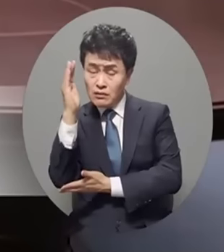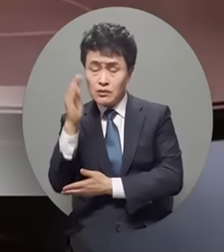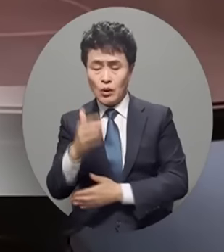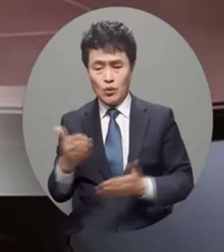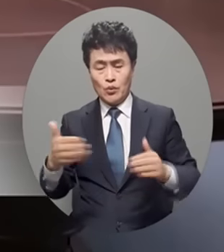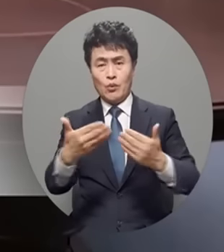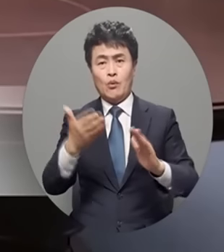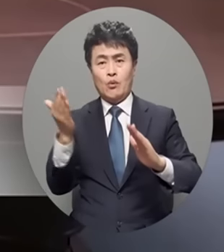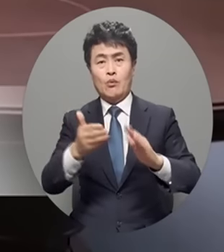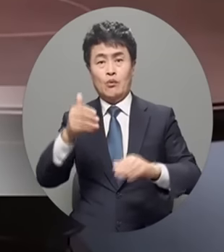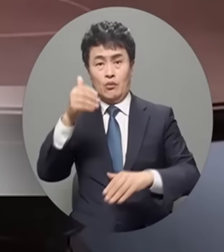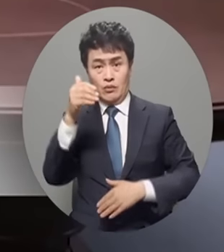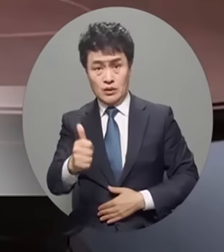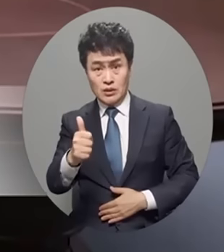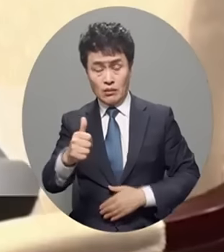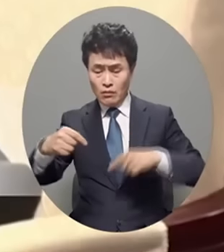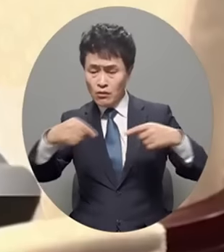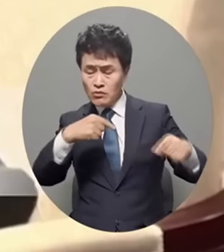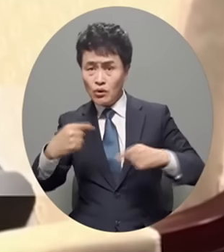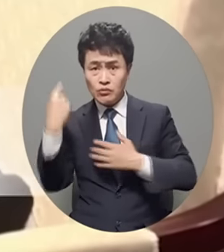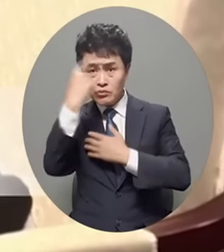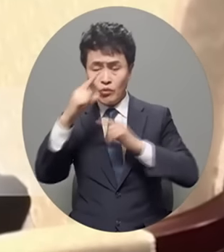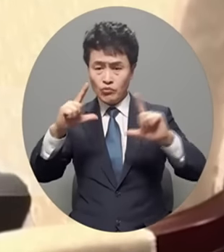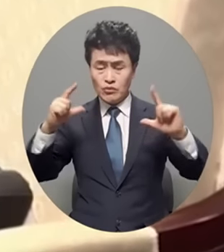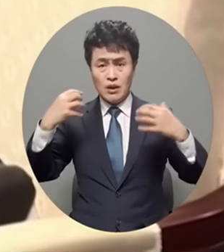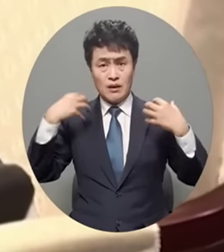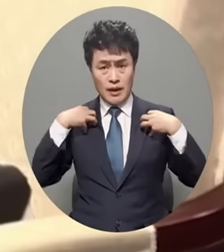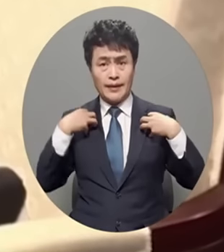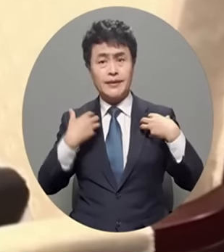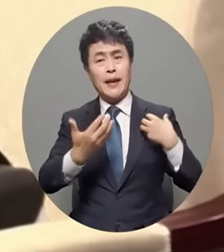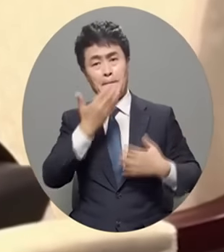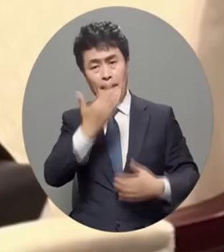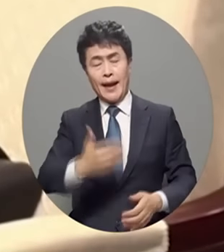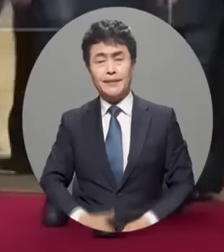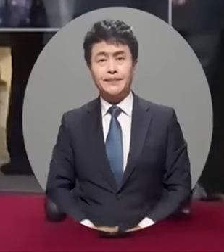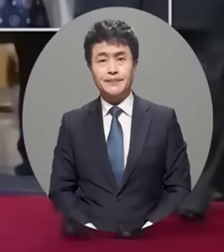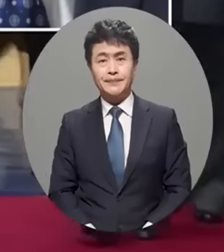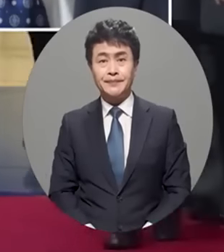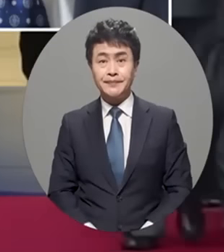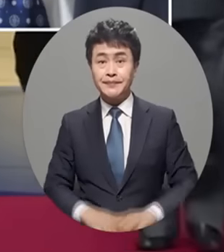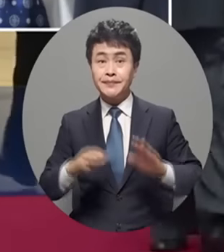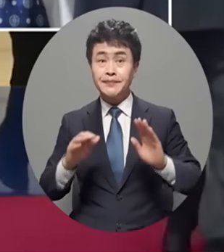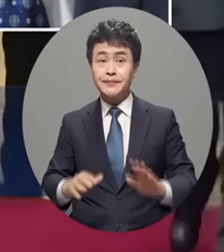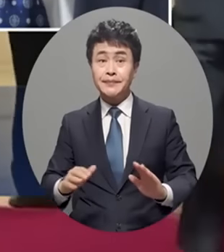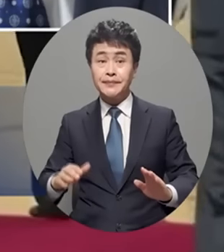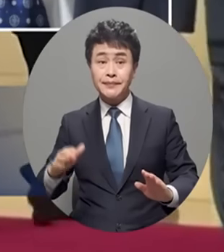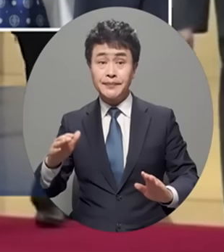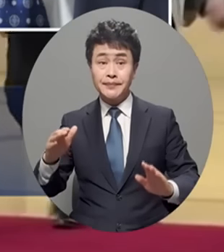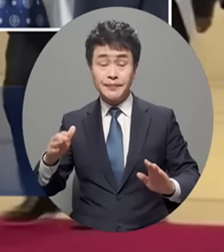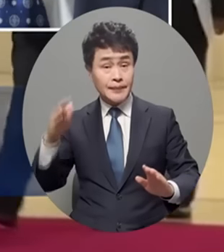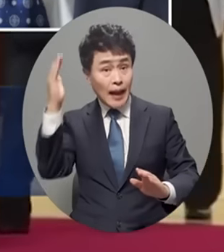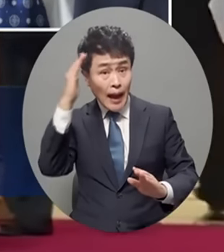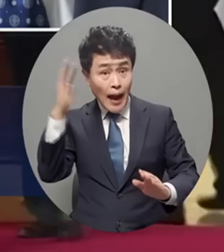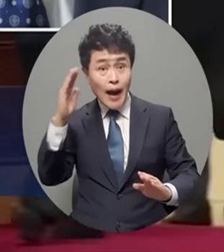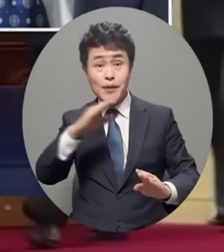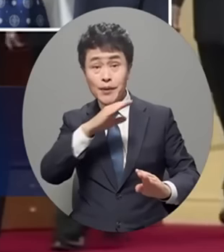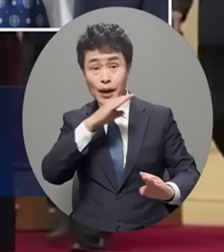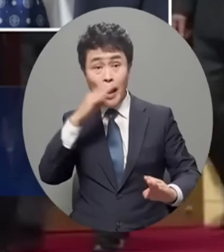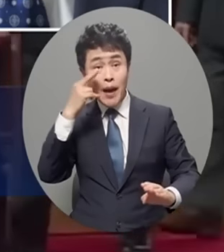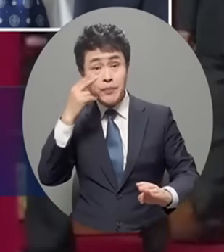공식 직책을 초월하는 정치적 위상을 지녔기에 가능한 것으로 풀이됩니다. 대미 대남 정책을